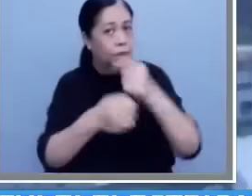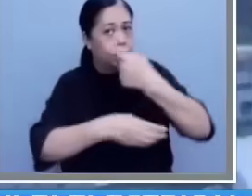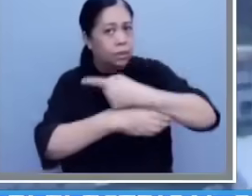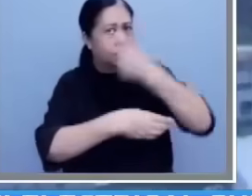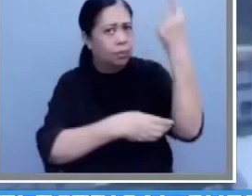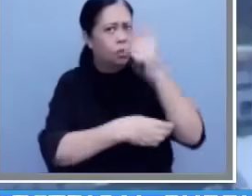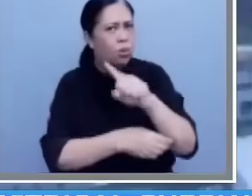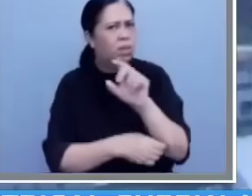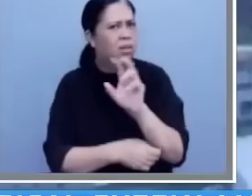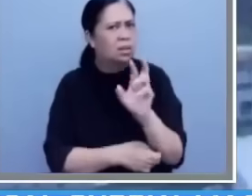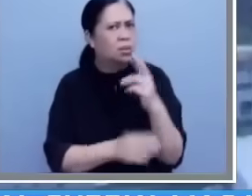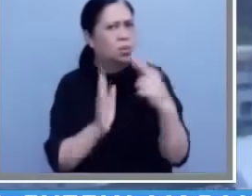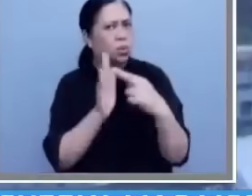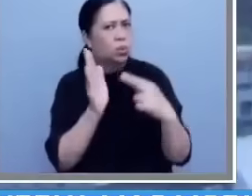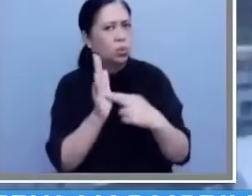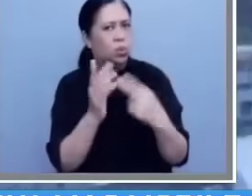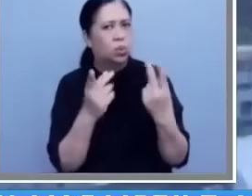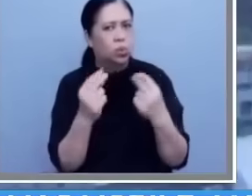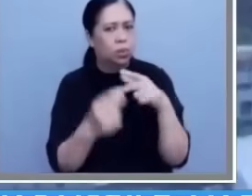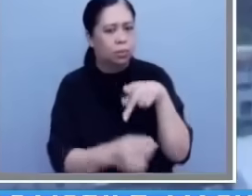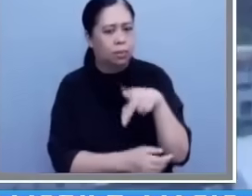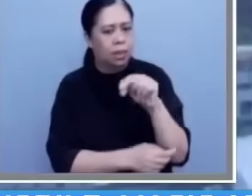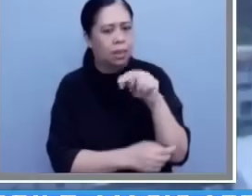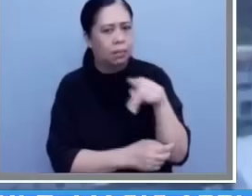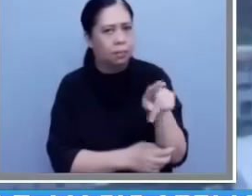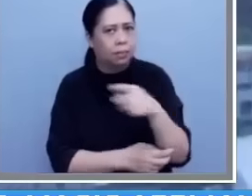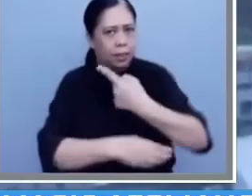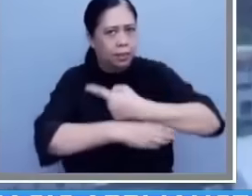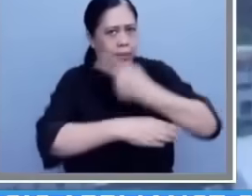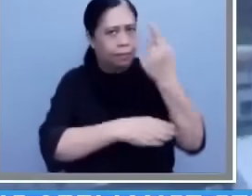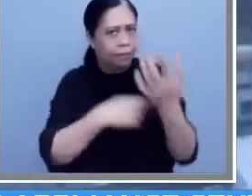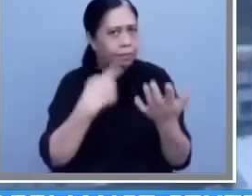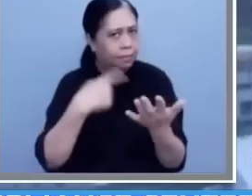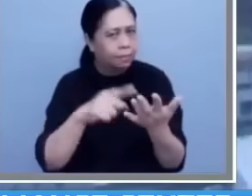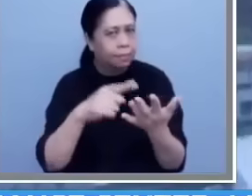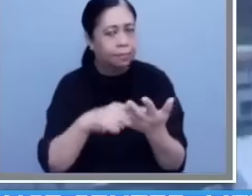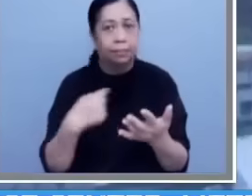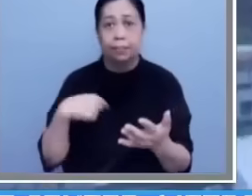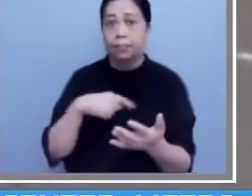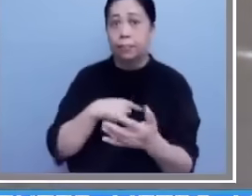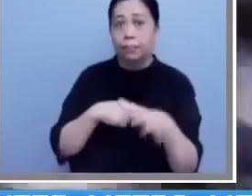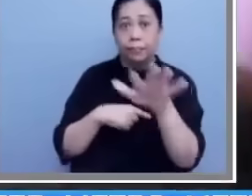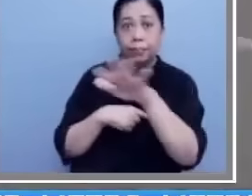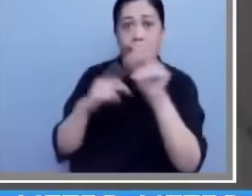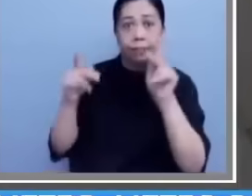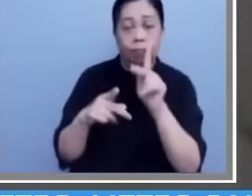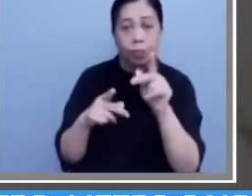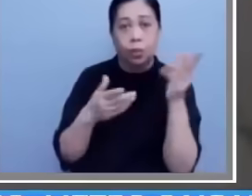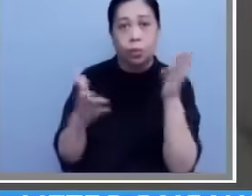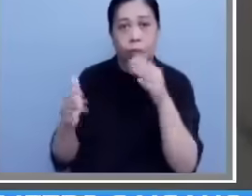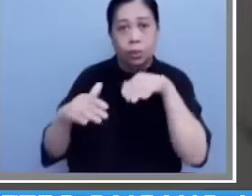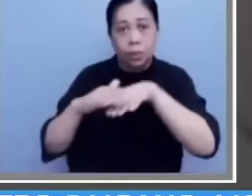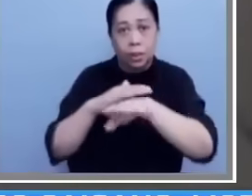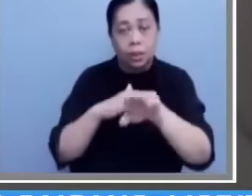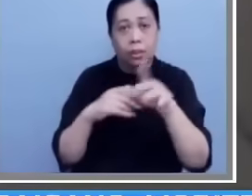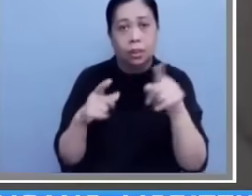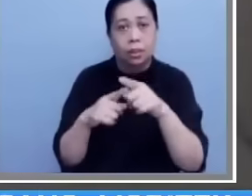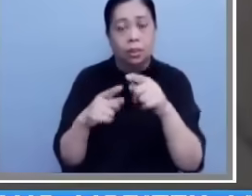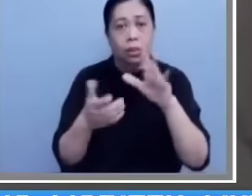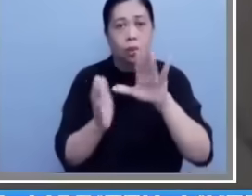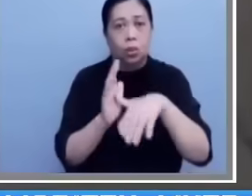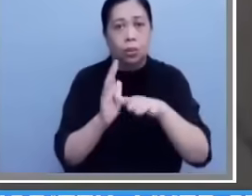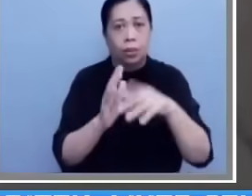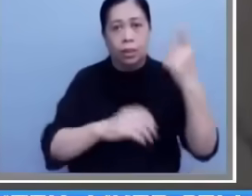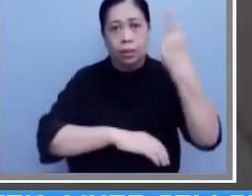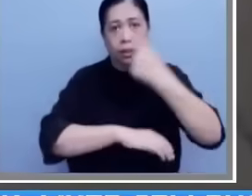SOP na ipatutupad ng PNP sa ating mga checkpoint? Sa ating po mga kababayan, sir, na mga dadaan po sa COMELEC checkpoint, lalong-lalo na